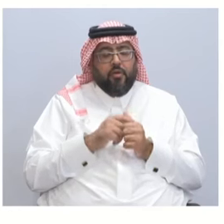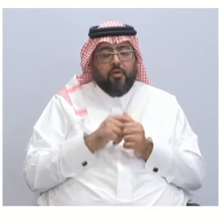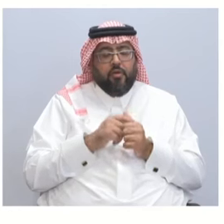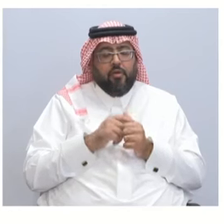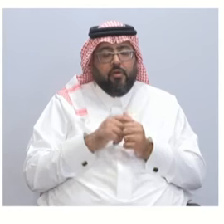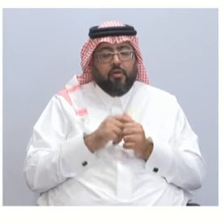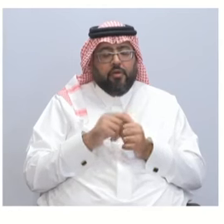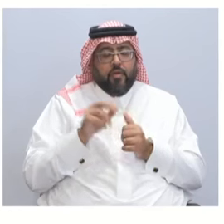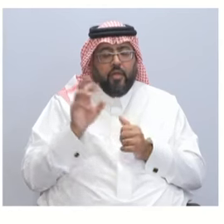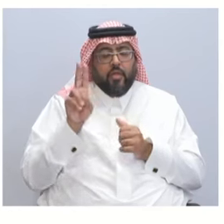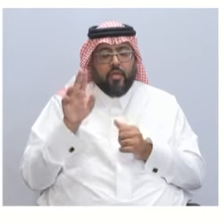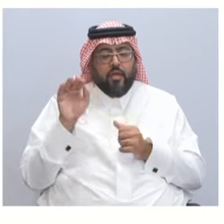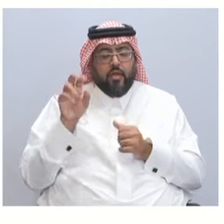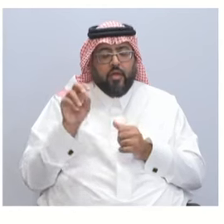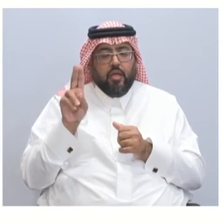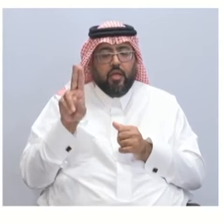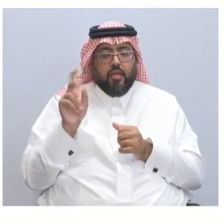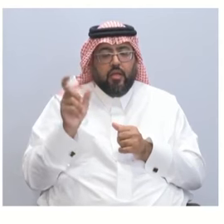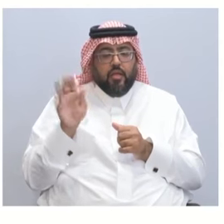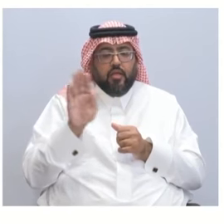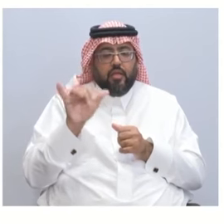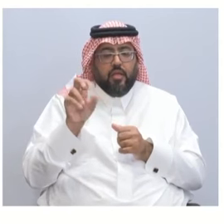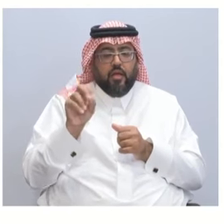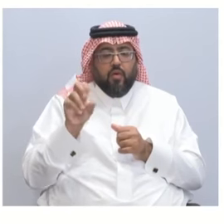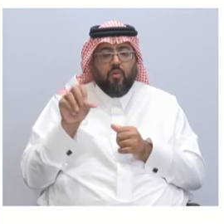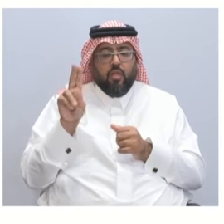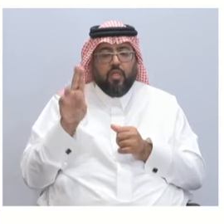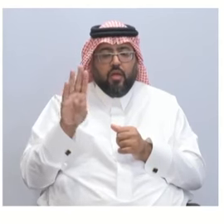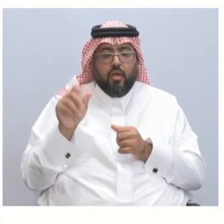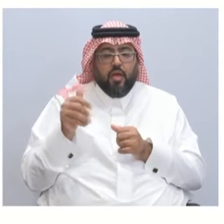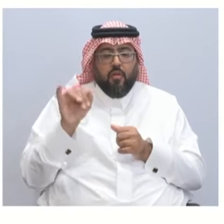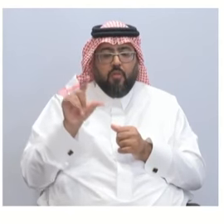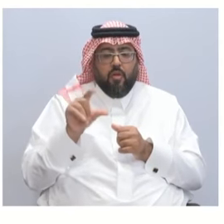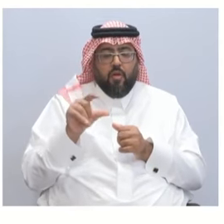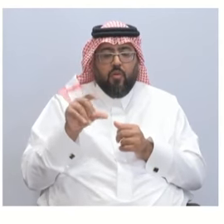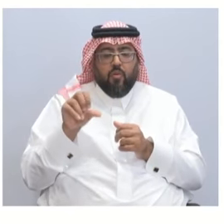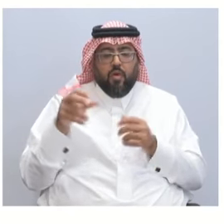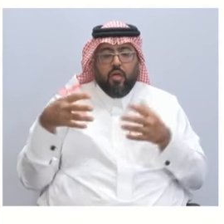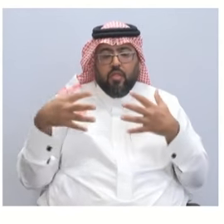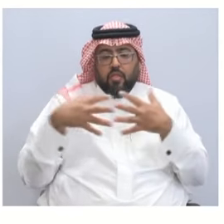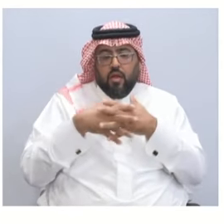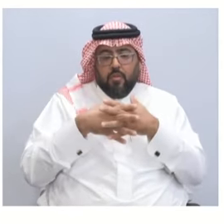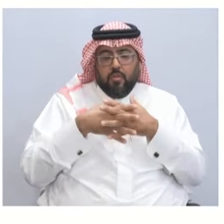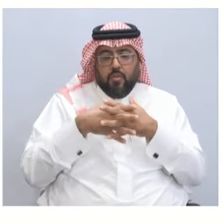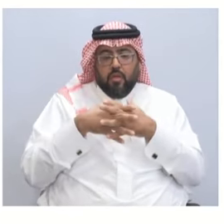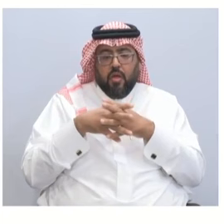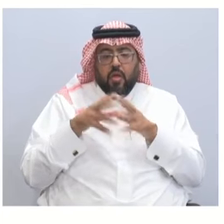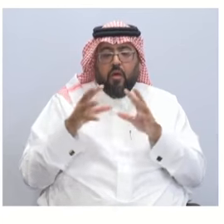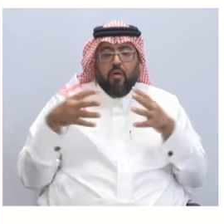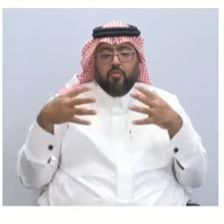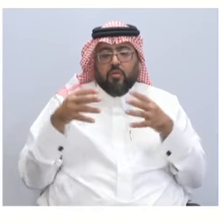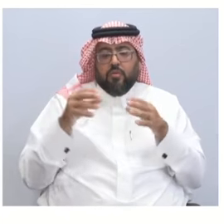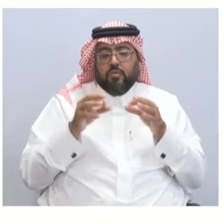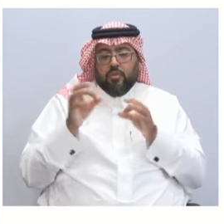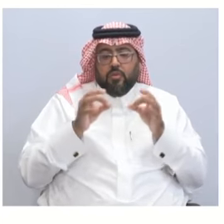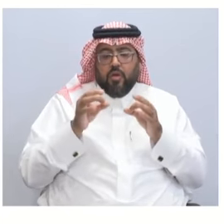واحد تحقيق التنسيق والتكامل والترابط بين دول